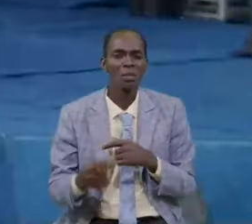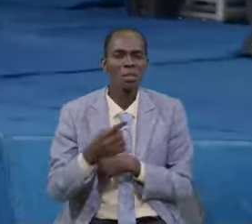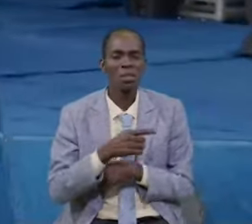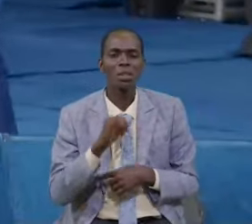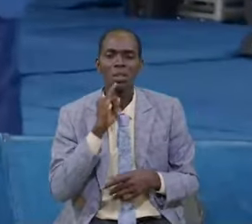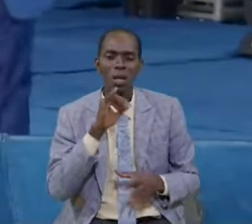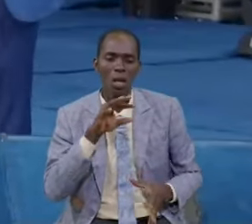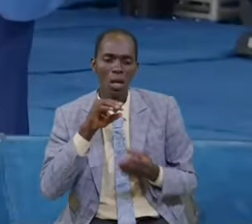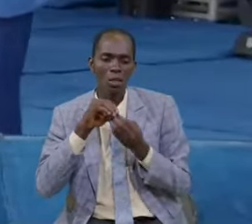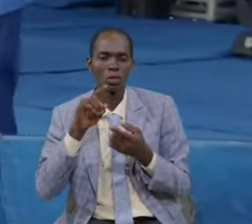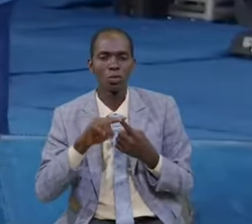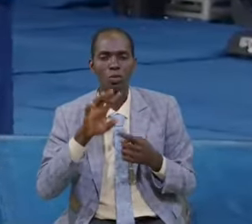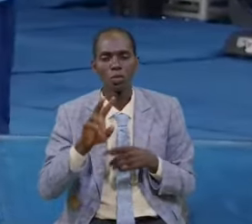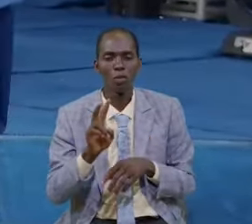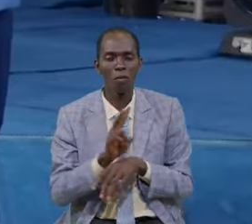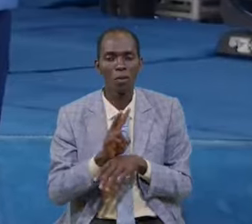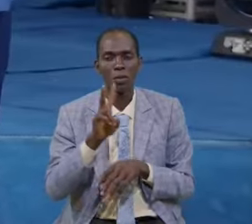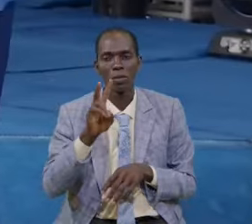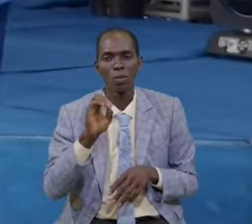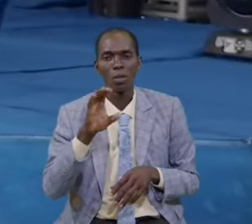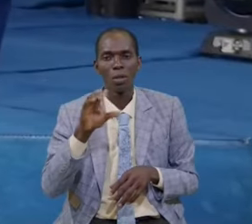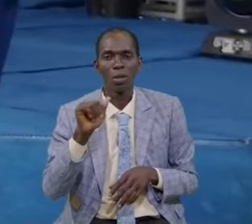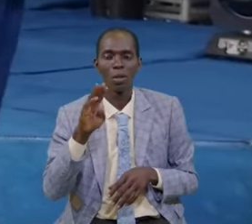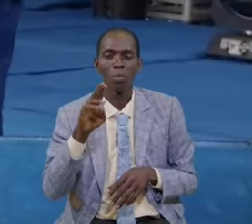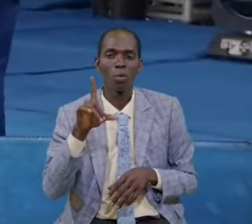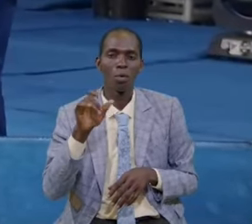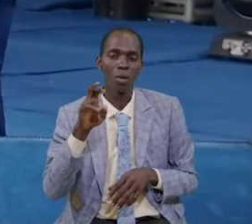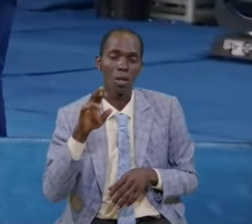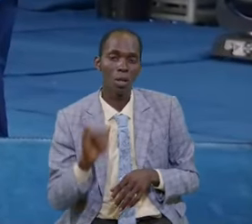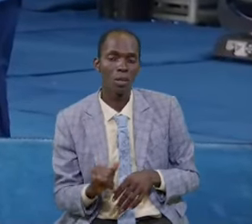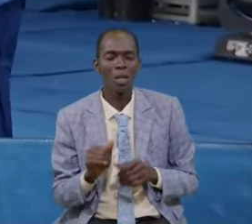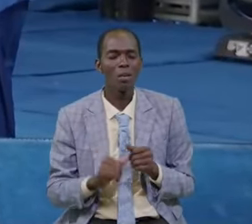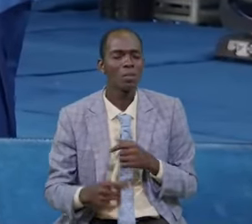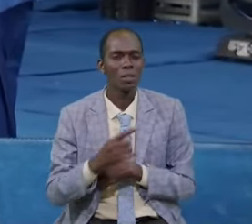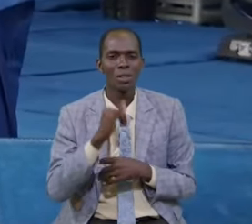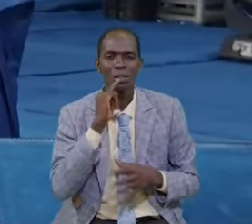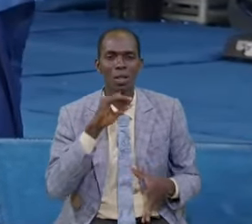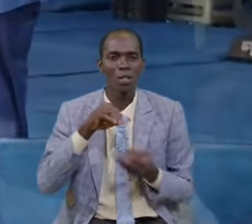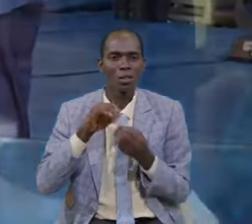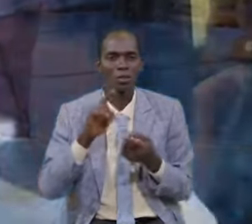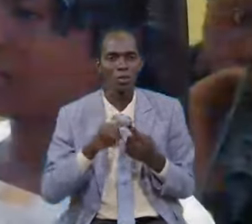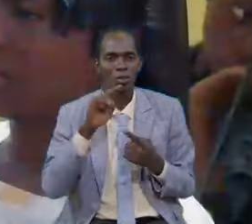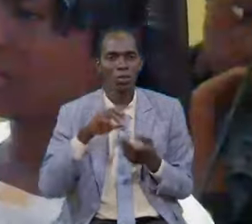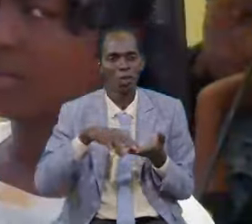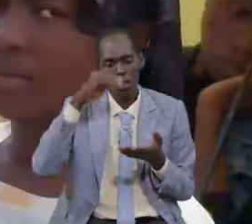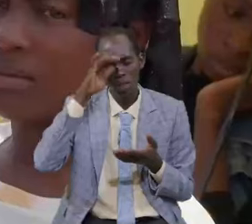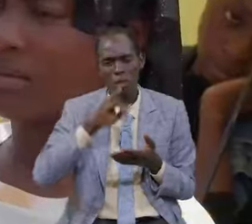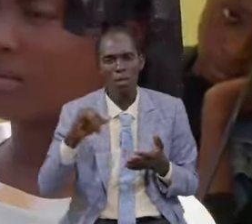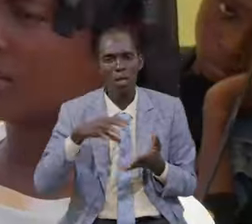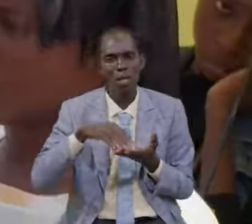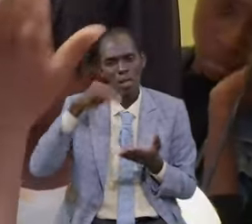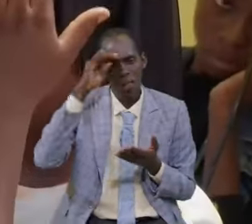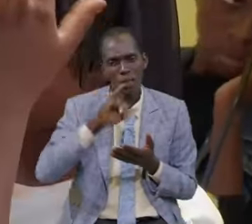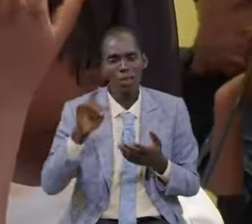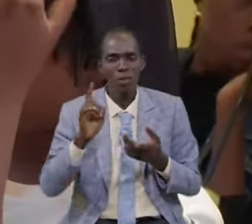ton vocabulaire, chaque jour, tu ajoutes à tes études, chaque jour, tu ajoutes à ton apprentissage, chaque jour, tu ajoutes pour